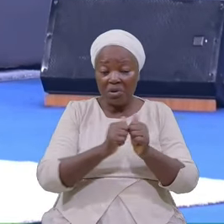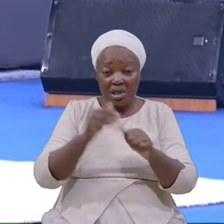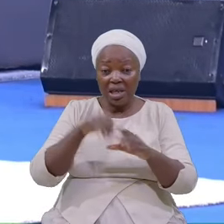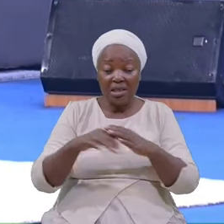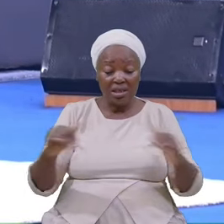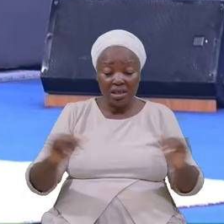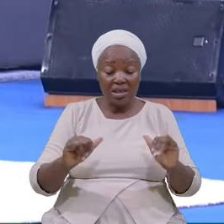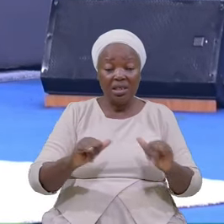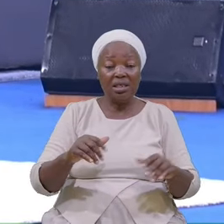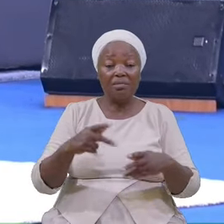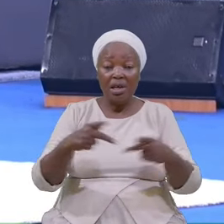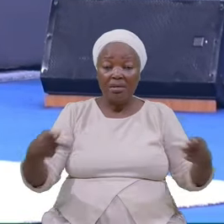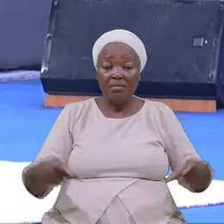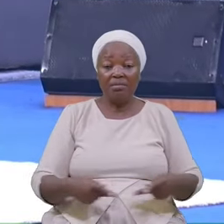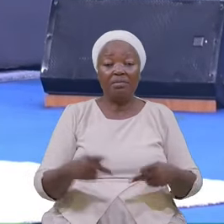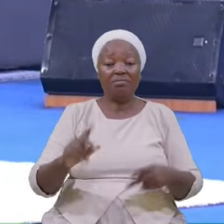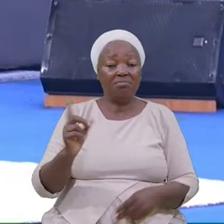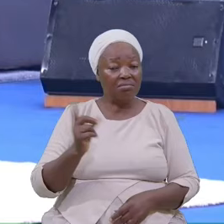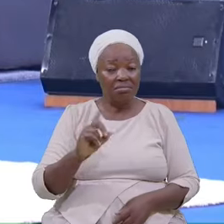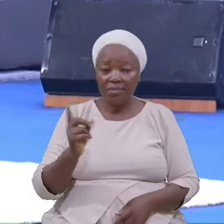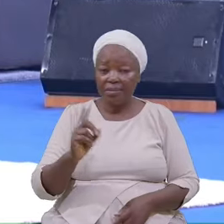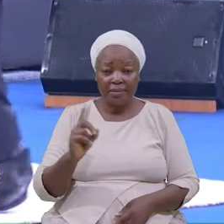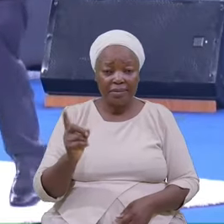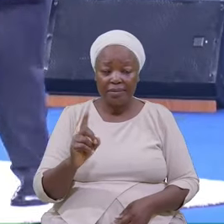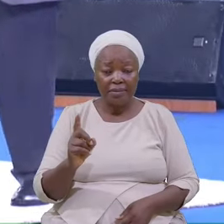même. Christ et la maladie ne peut pas vivre dans la même chambre.